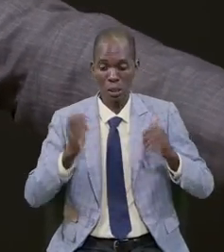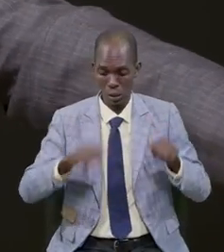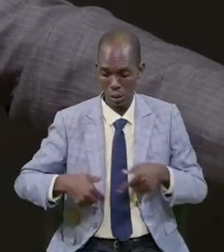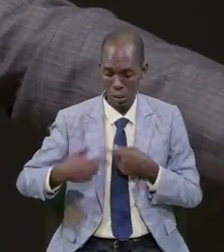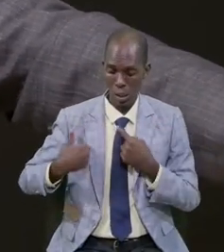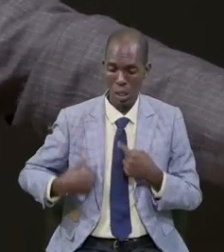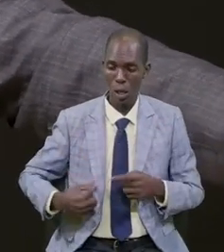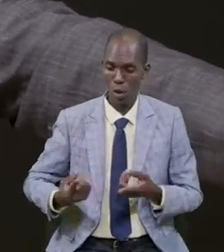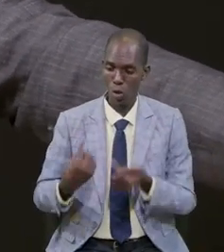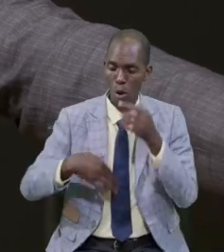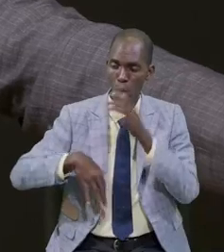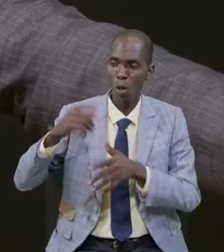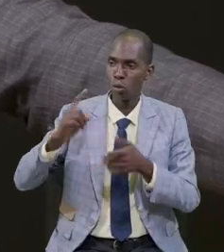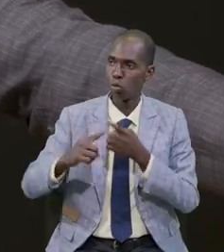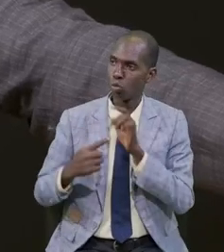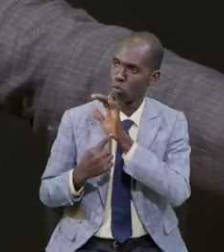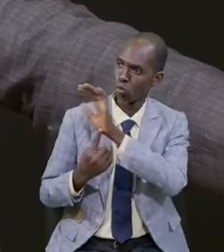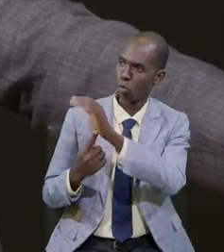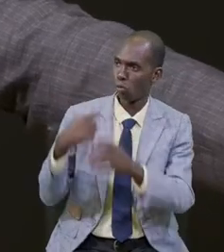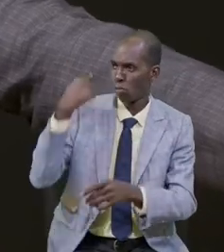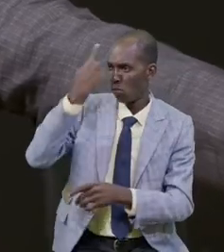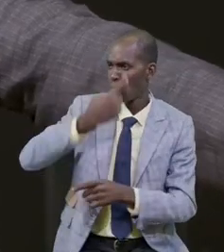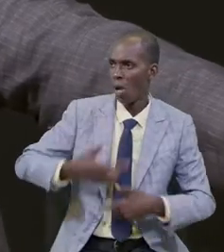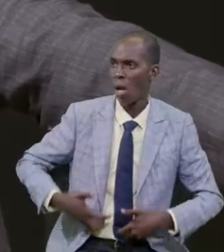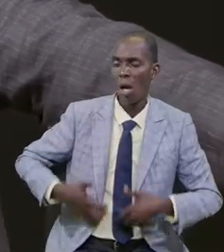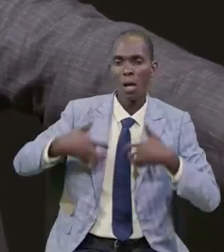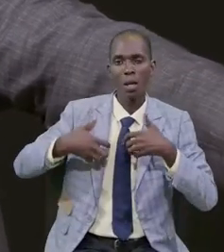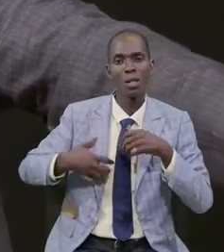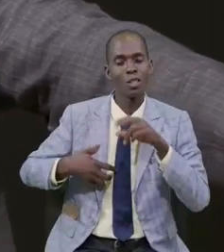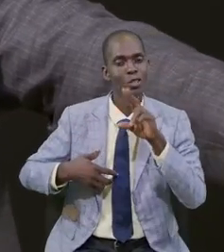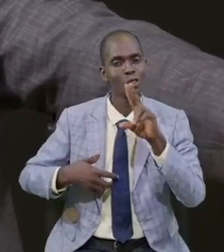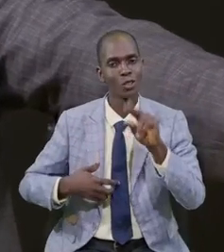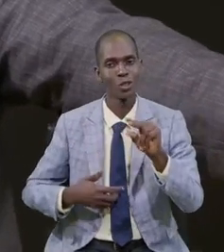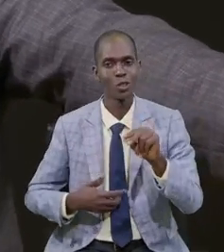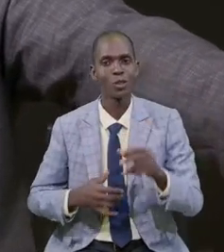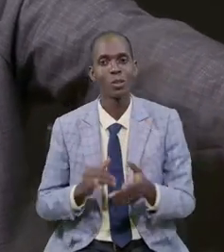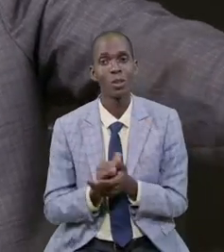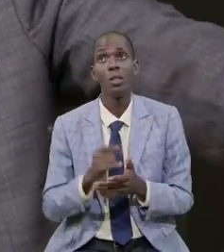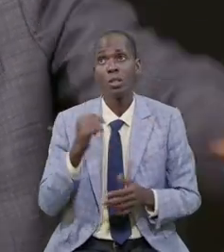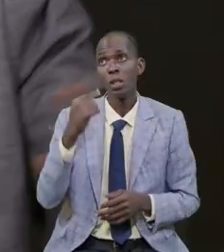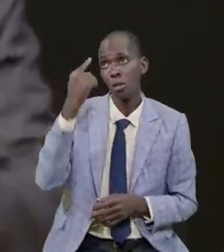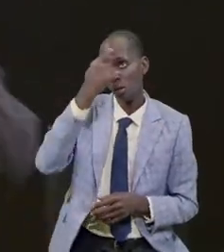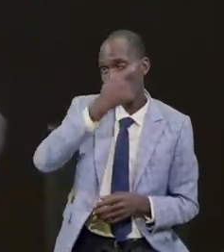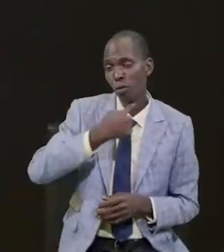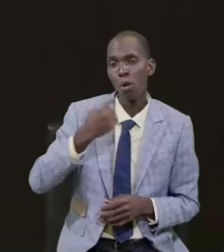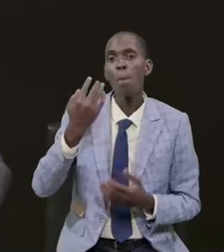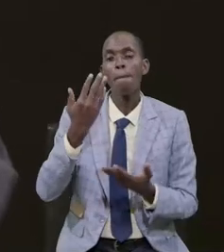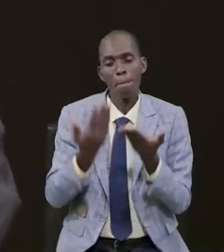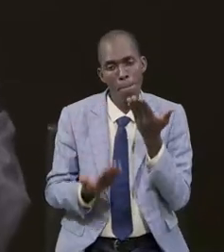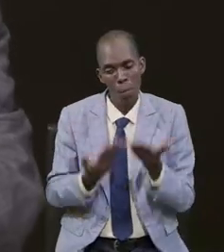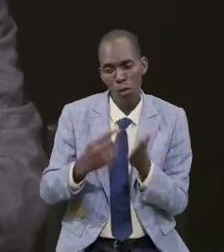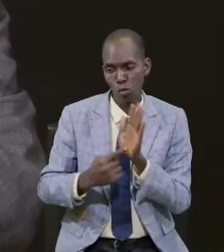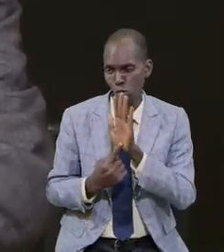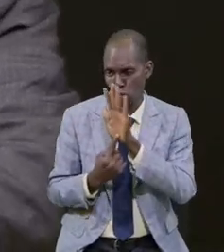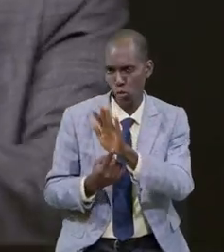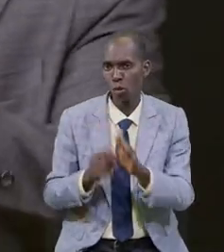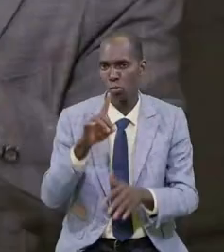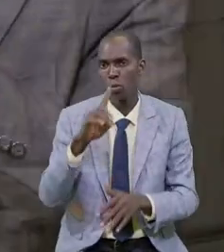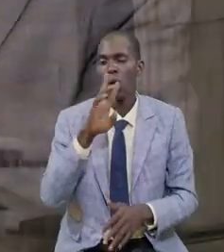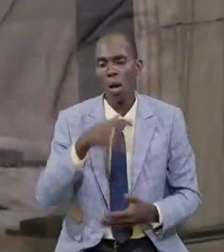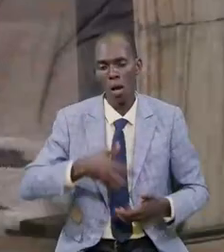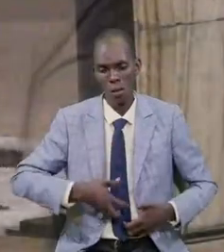cœur ne peut pas sortir et se fâcher. Mais c'est l'expression faciale. Le visage